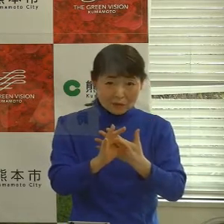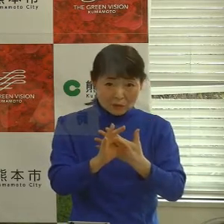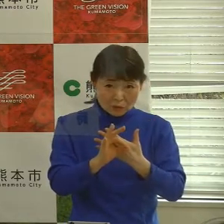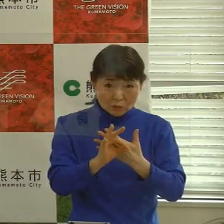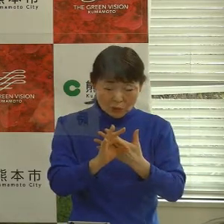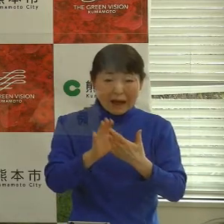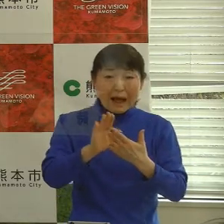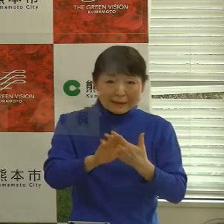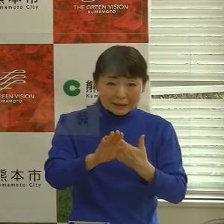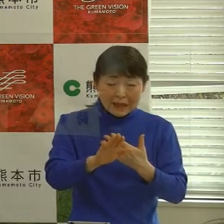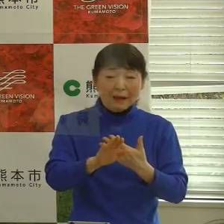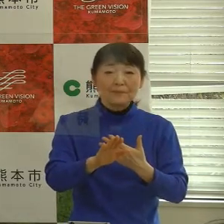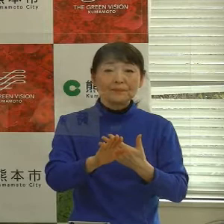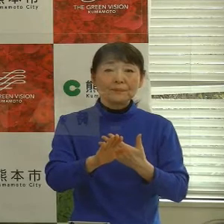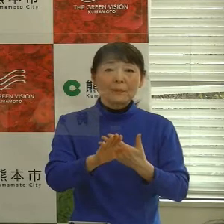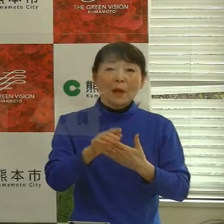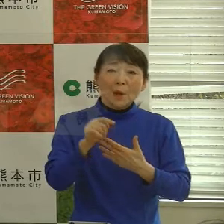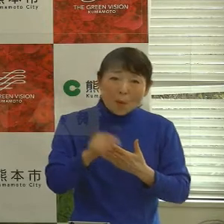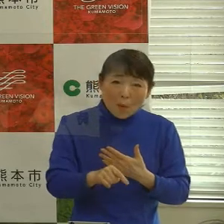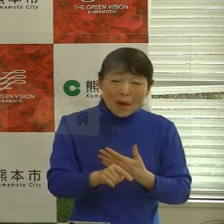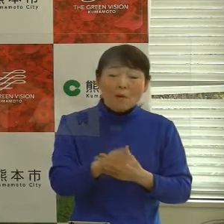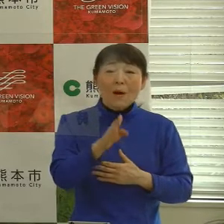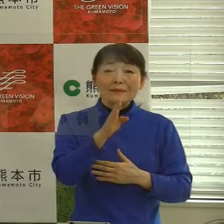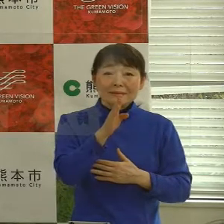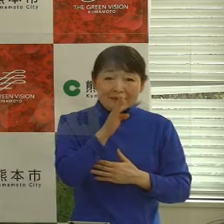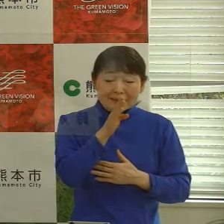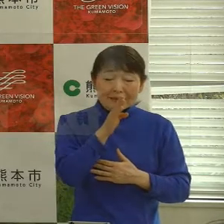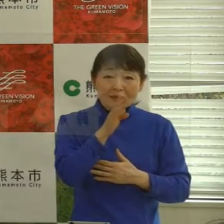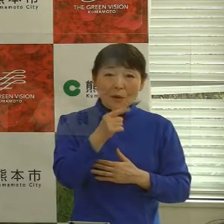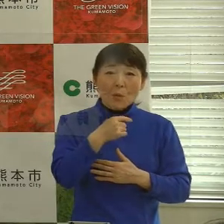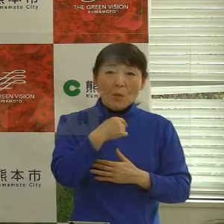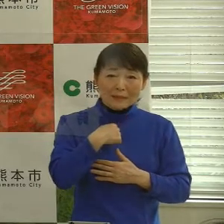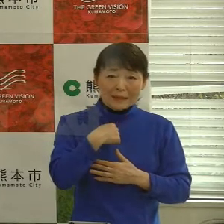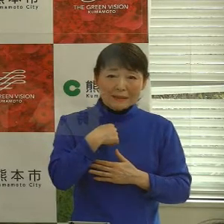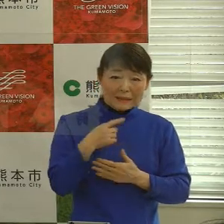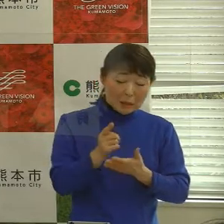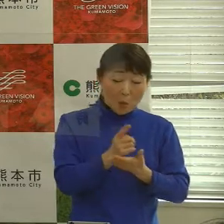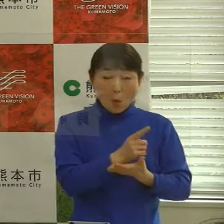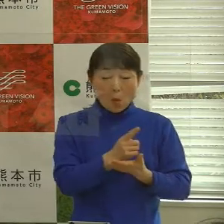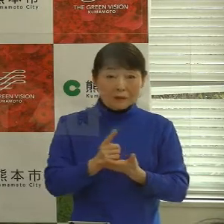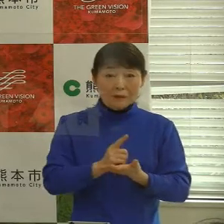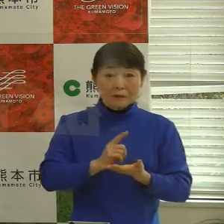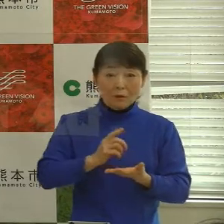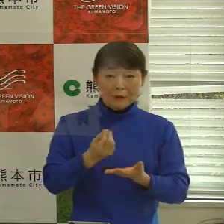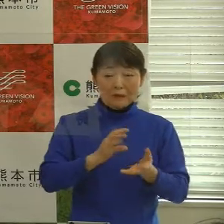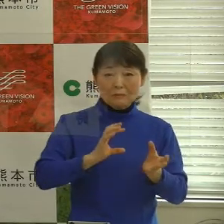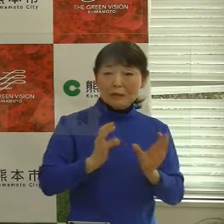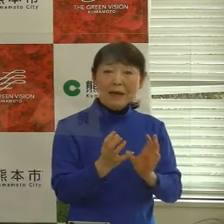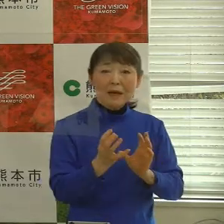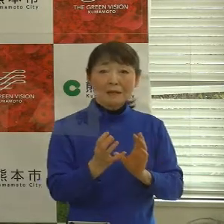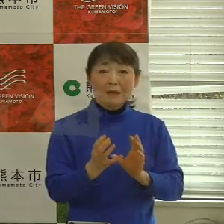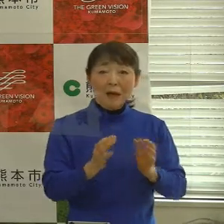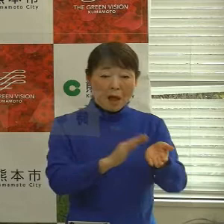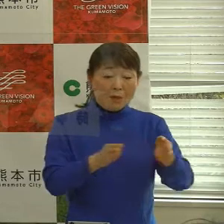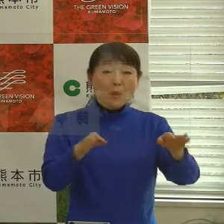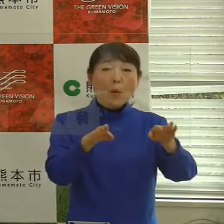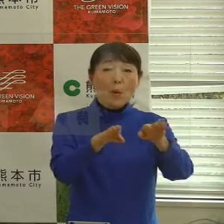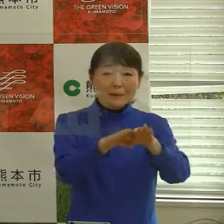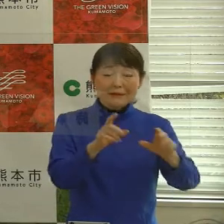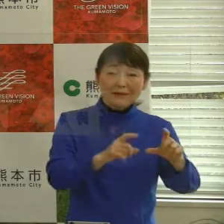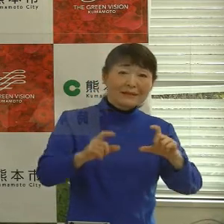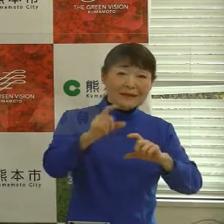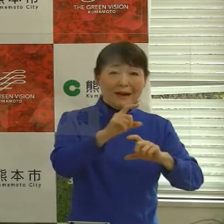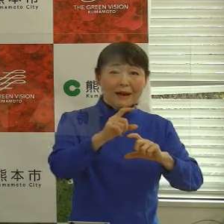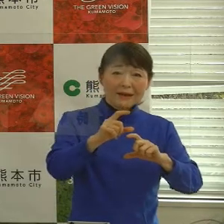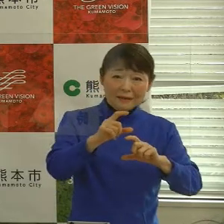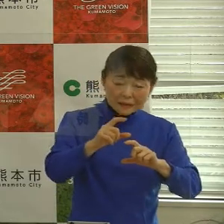じたということがあることを事実でもって、我々やっぱり方針をですね、大きく転換をして、病院とさらに、まあ、やはり